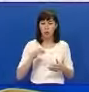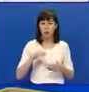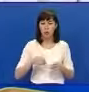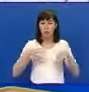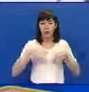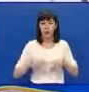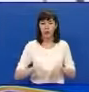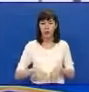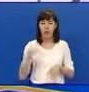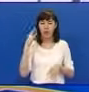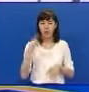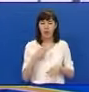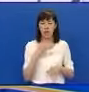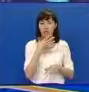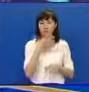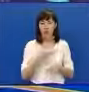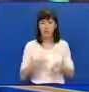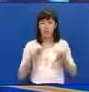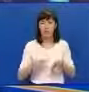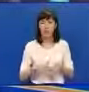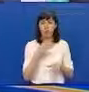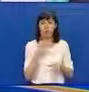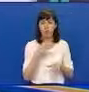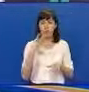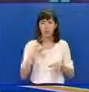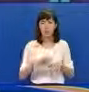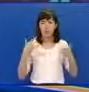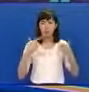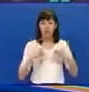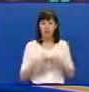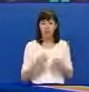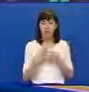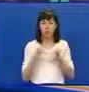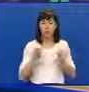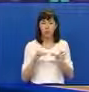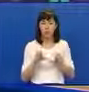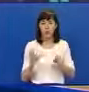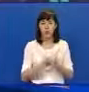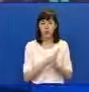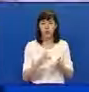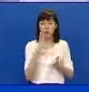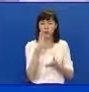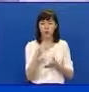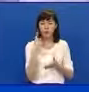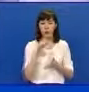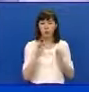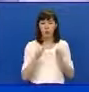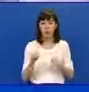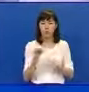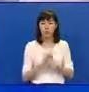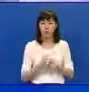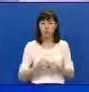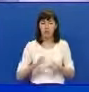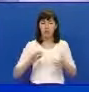тарату желісінен Қазақстанның кез келген жерінде отандық 40 телеарна мен 14 радионы тегін тамашалап тыңдауға болады. Сонымен қатар ақылы